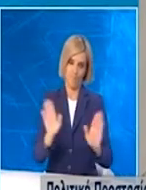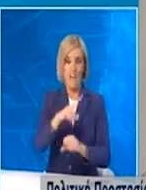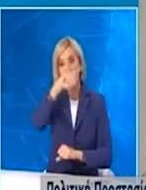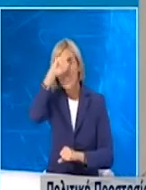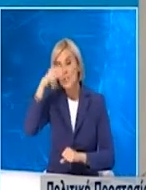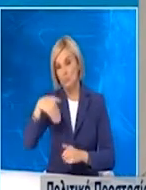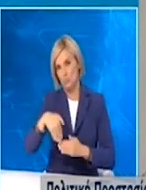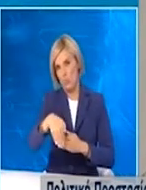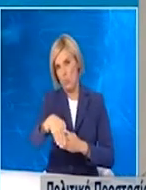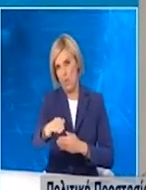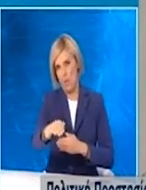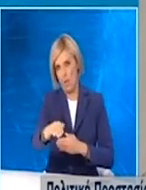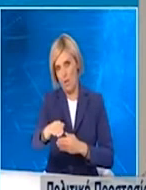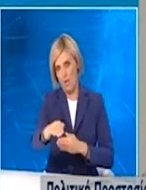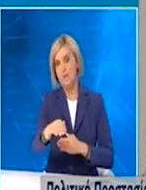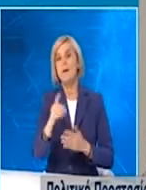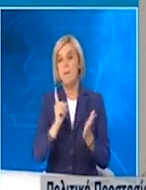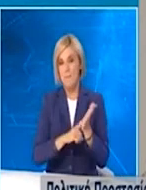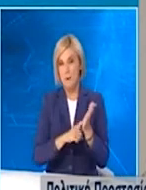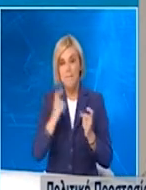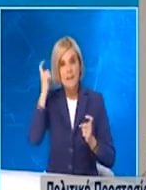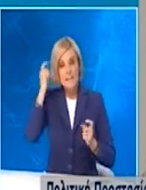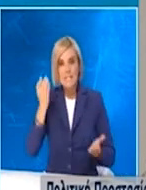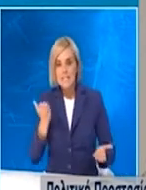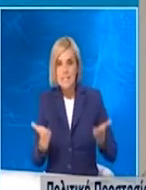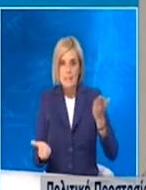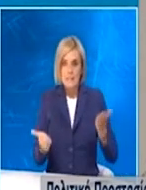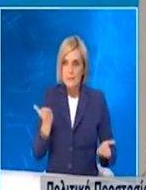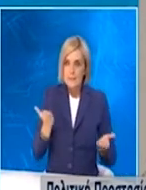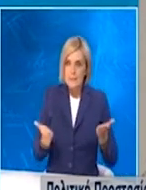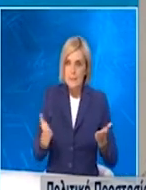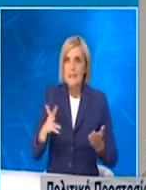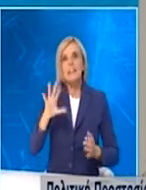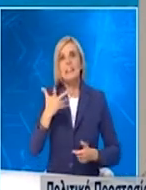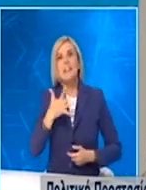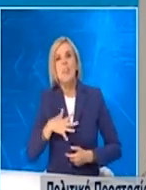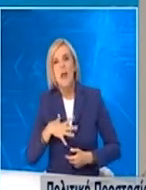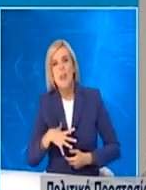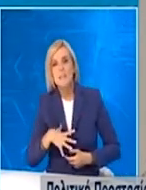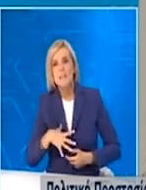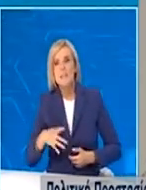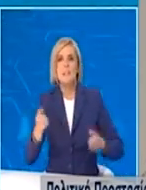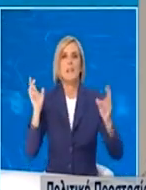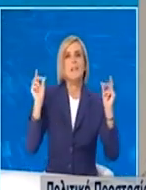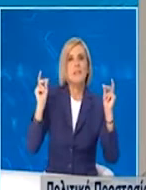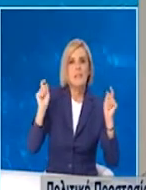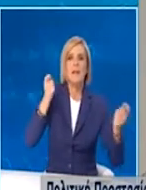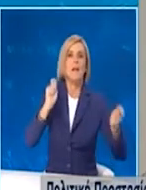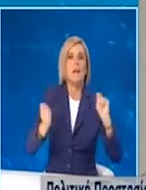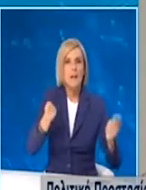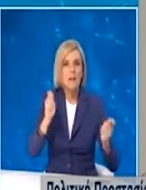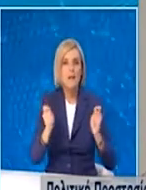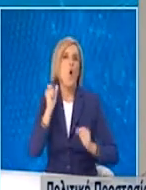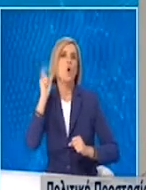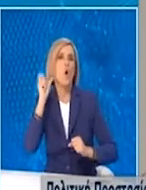ότι όταν το βάλουμε πάνω στην ζυγαριά του να κάνουμε πανηγύρια ή να πάρουμε μεγάλους κινδύνους και ρίσκα, νομίζω ότι όλοι θα